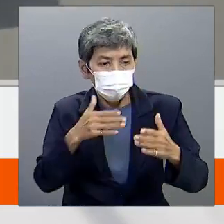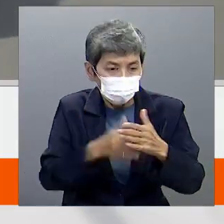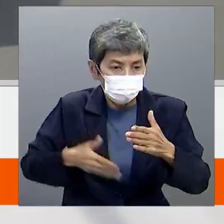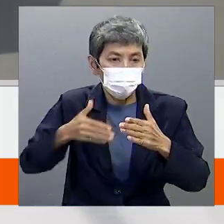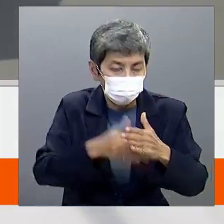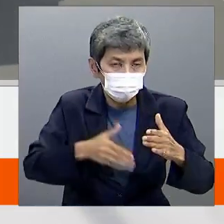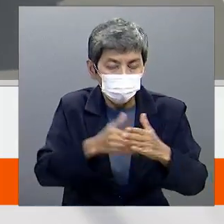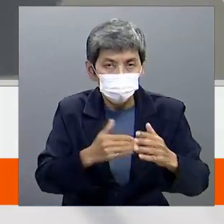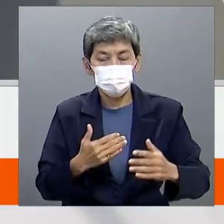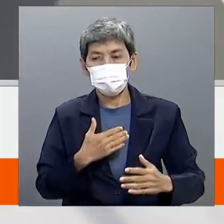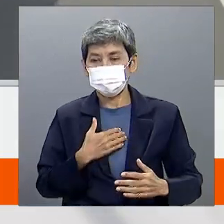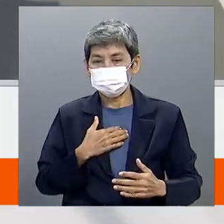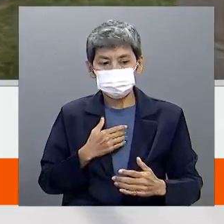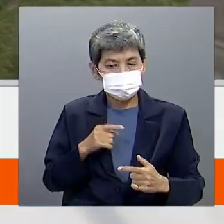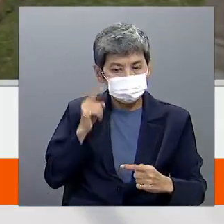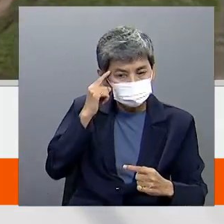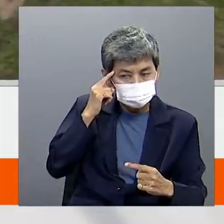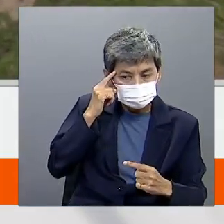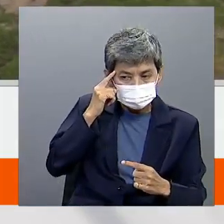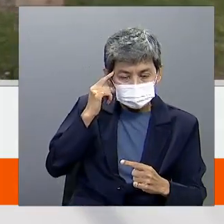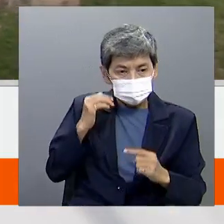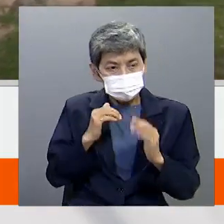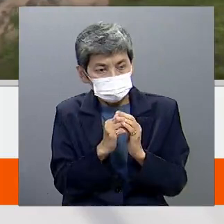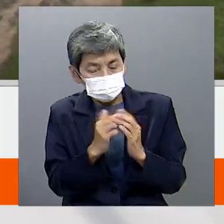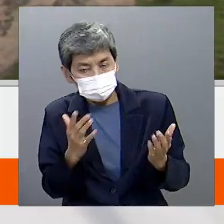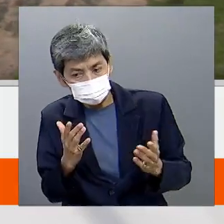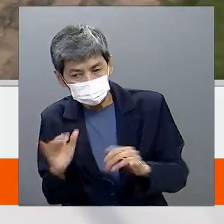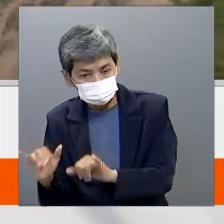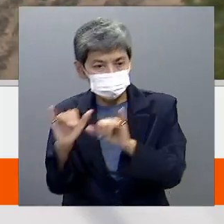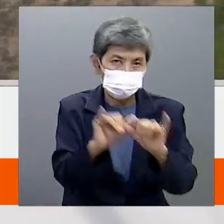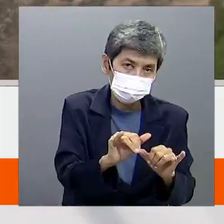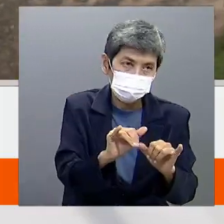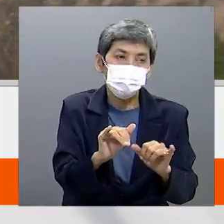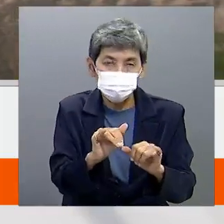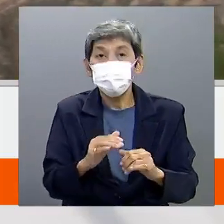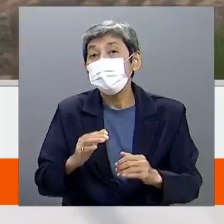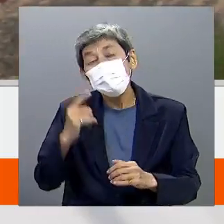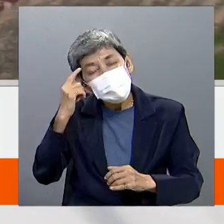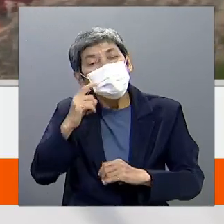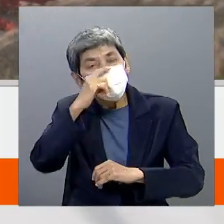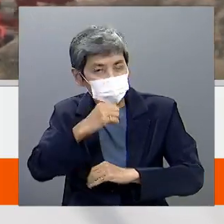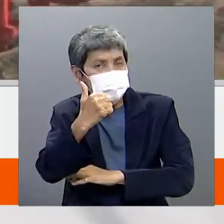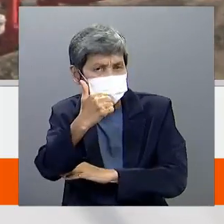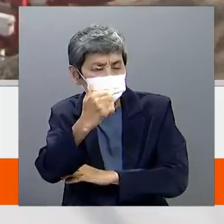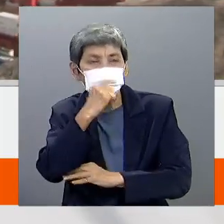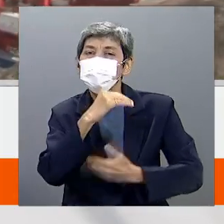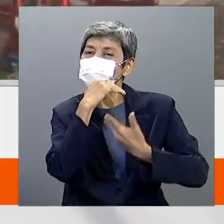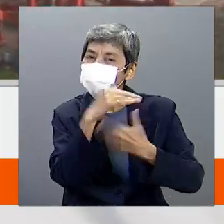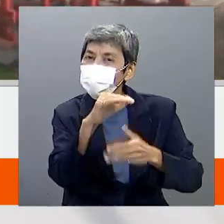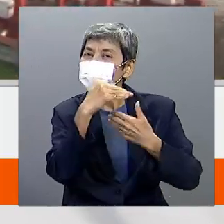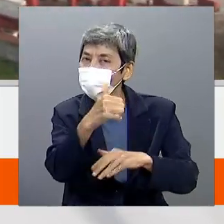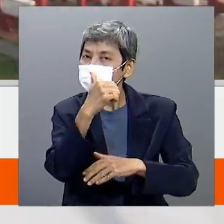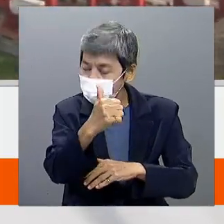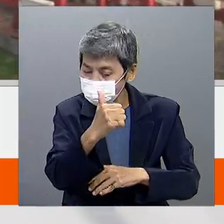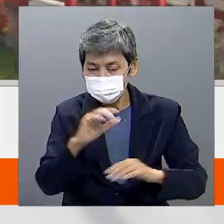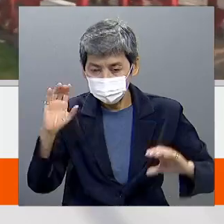ต้องย้ายฐานเข้าไปอยู่ในจีนแผ่นดินใหญ่ดีไหมหรือไม่แน่นะอาจจะเป็นโอกาสของประเทศไทยทำให้แง่การส่งออกแล้วก็การรองรับการลงทุนอีกกระ